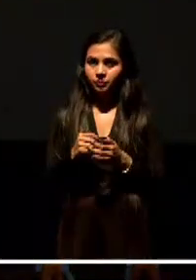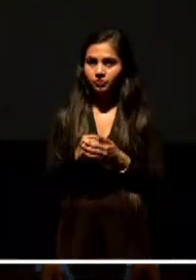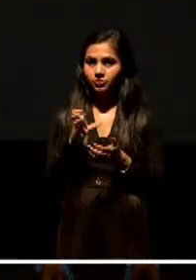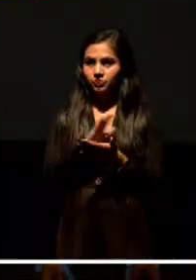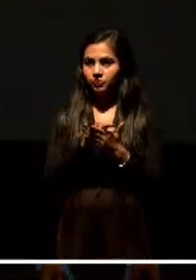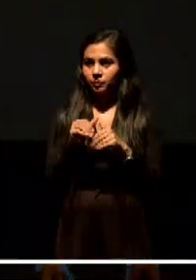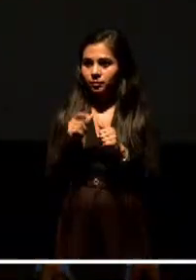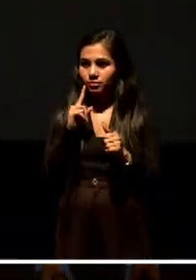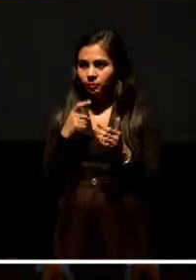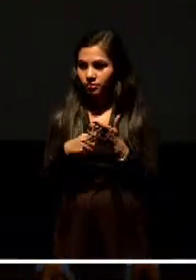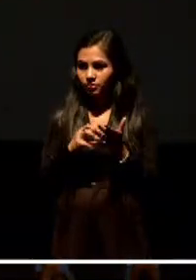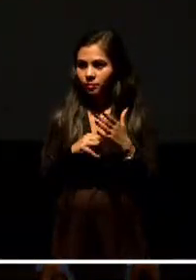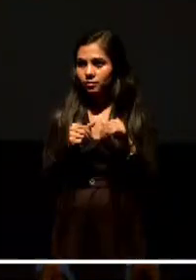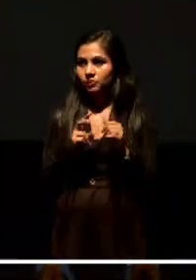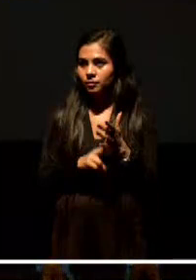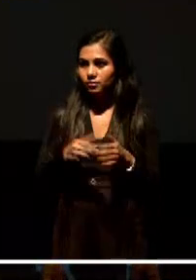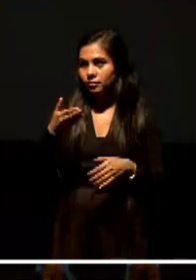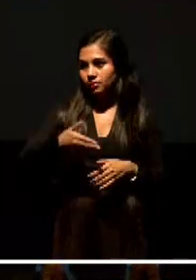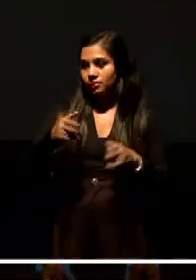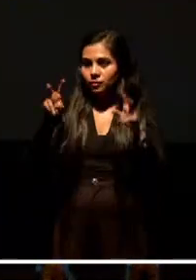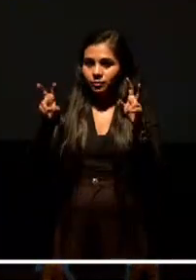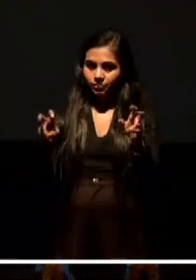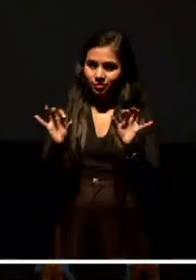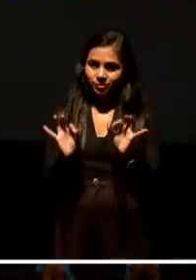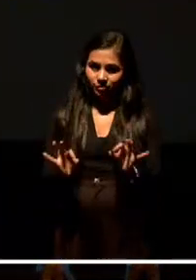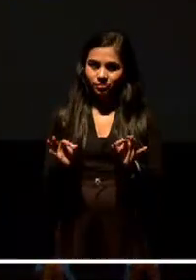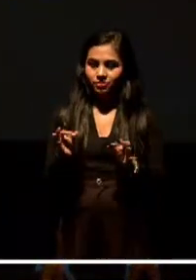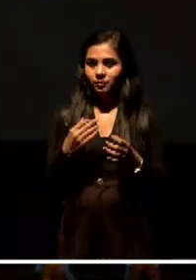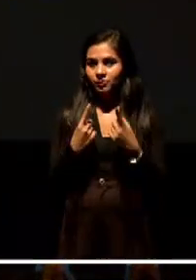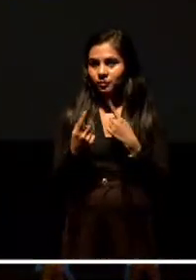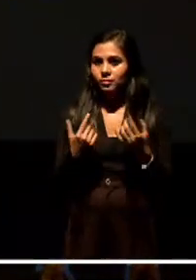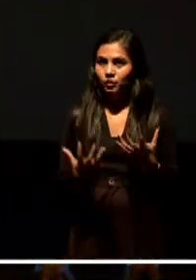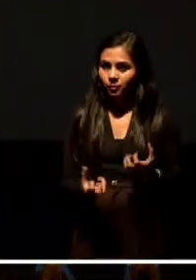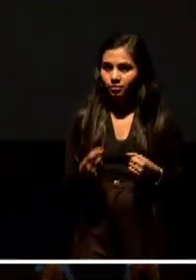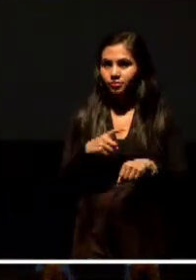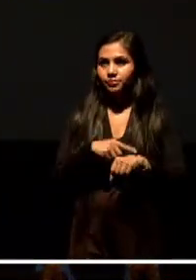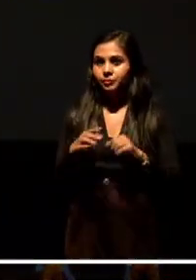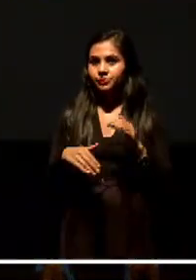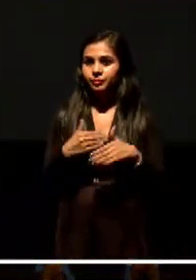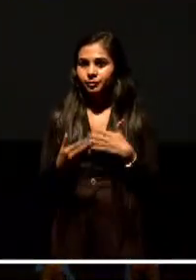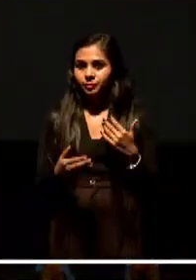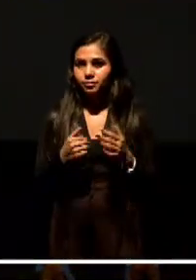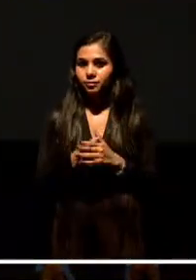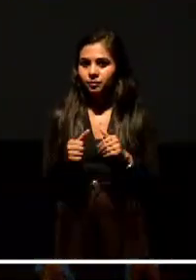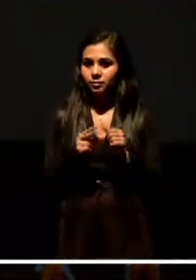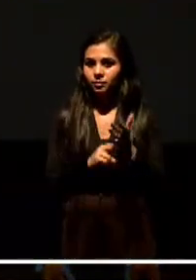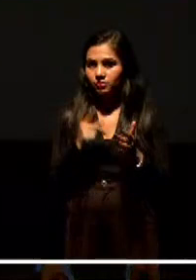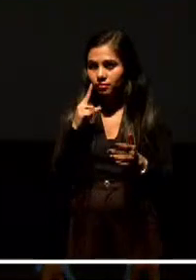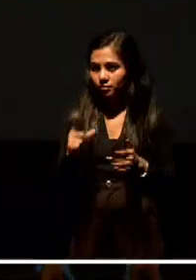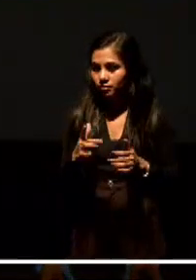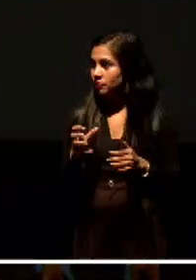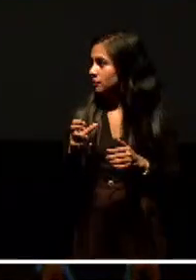बधाई देना चाहूंगा कि आपने बहुत ही सही टॉपिक चुना है। और मैं चाहूंगी कि जब समय होगा तो हनी भागचंदानी इस पर और भी